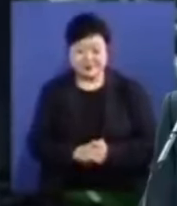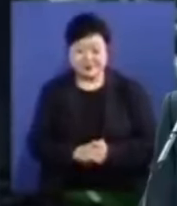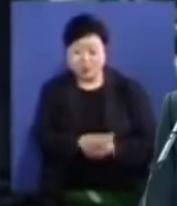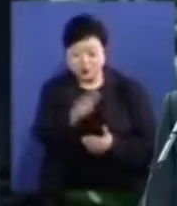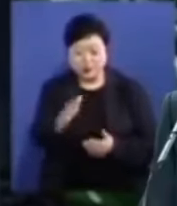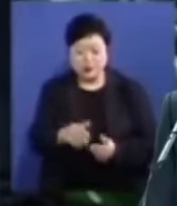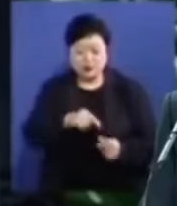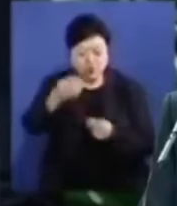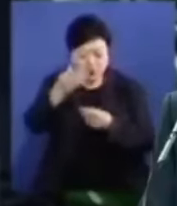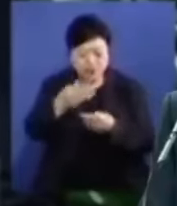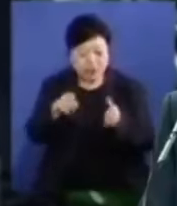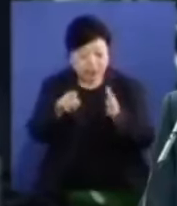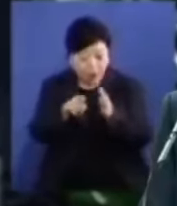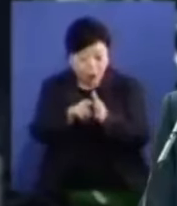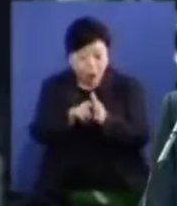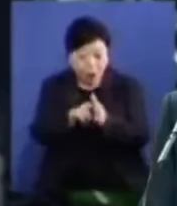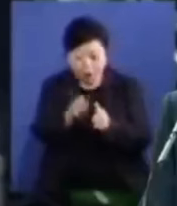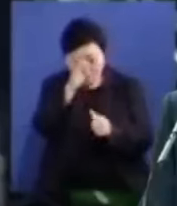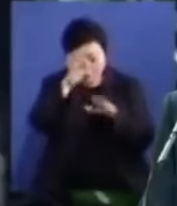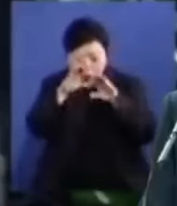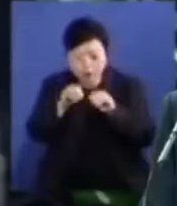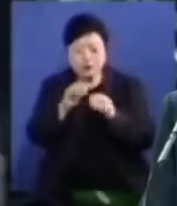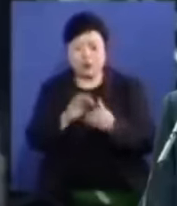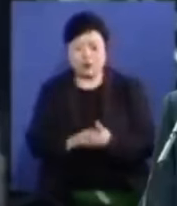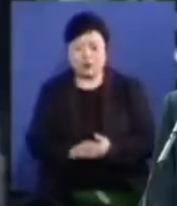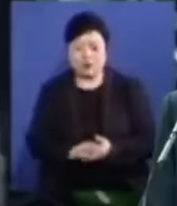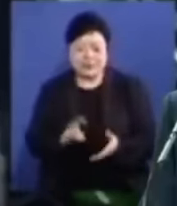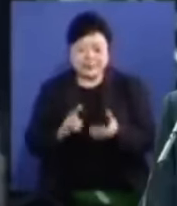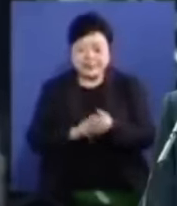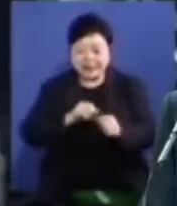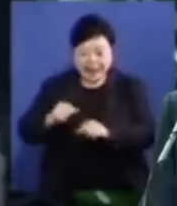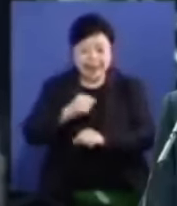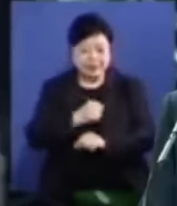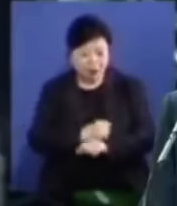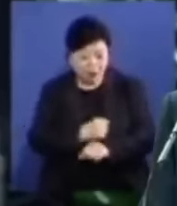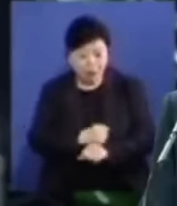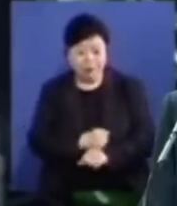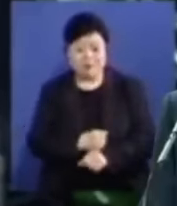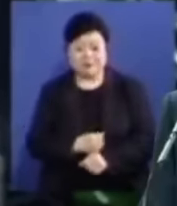우리를 구원하시고 우리의 병을 고치시고 기적을 행하신다는 것을